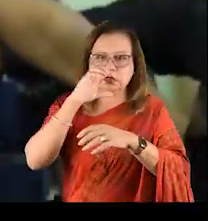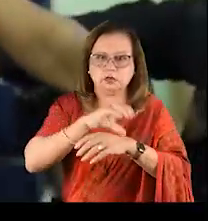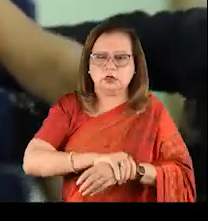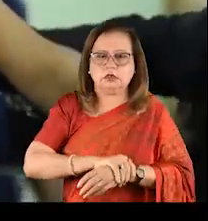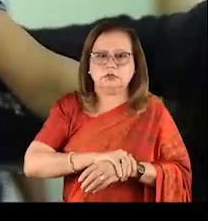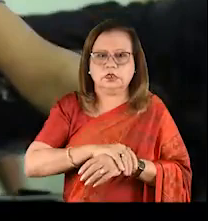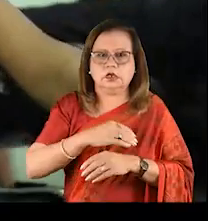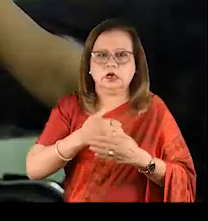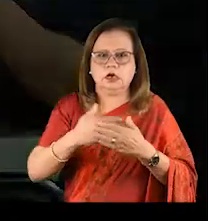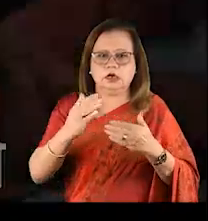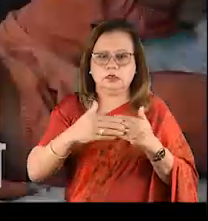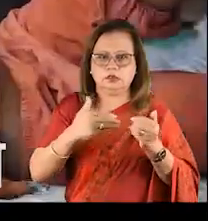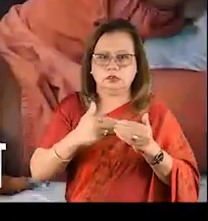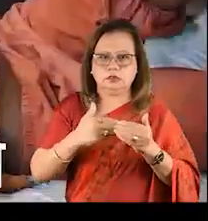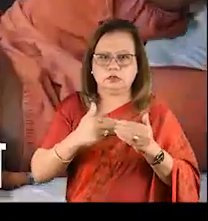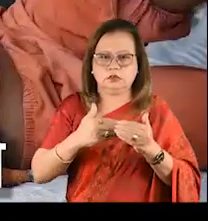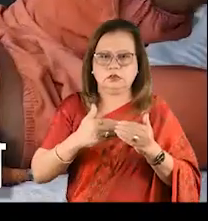हाथ,